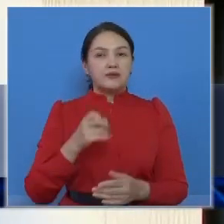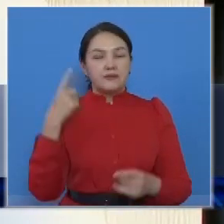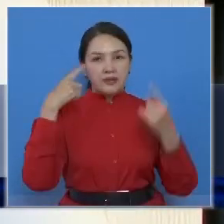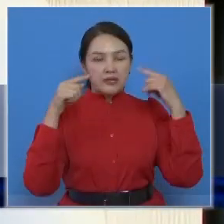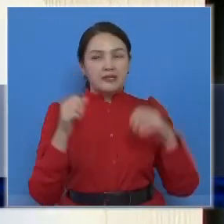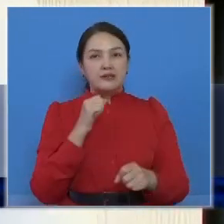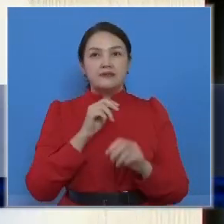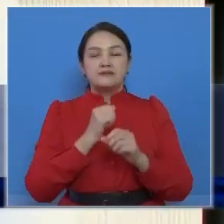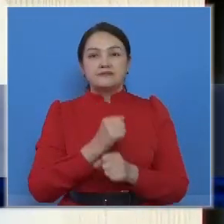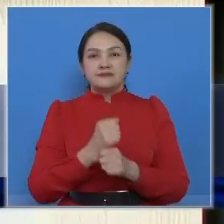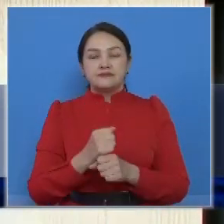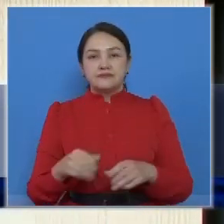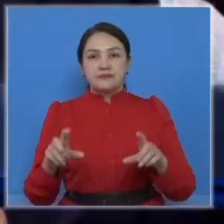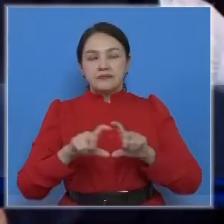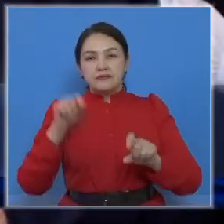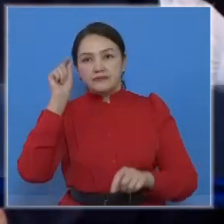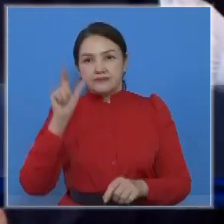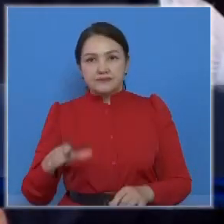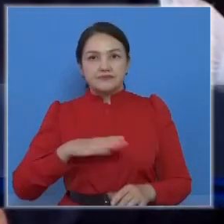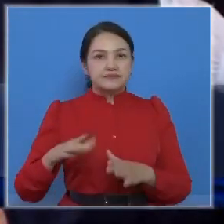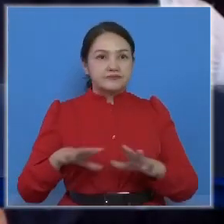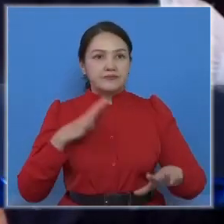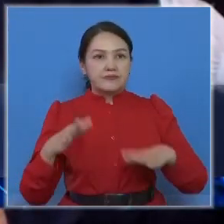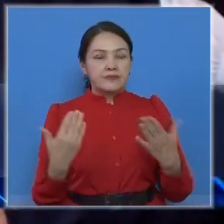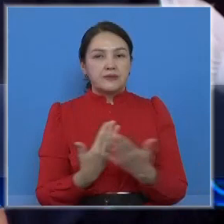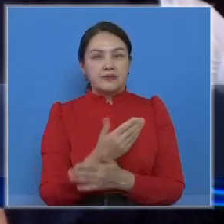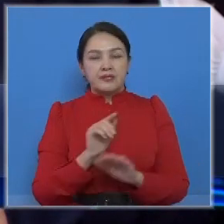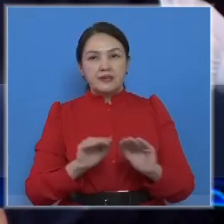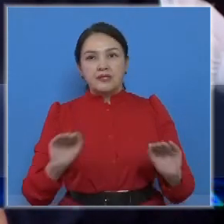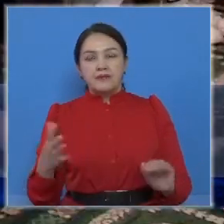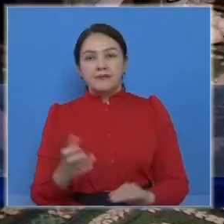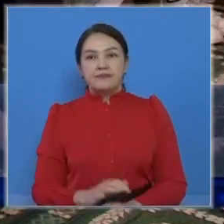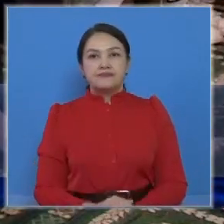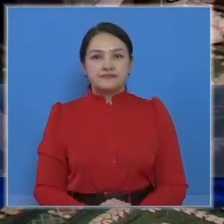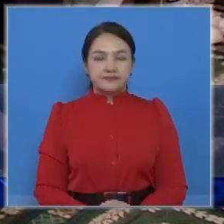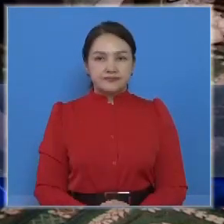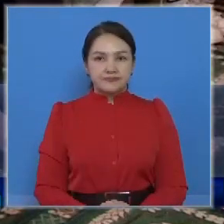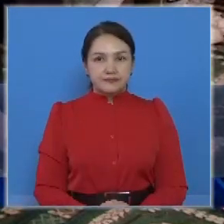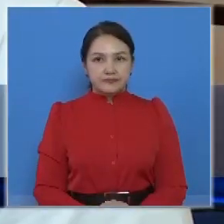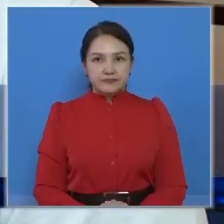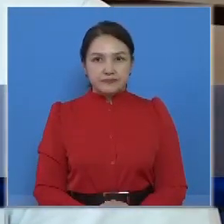творчества работает целый кружок для школьников на котором готовят Новое поколение от эскеров